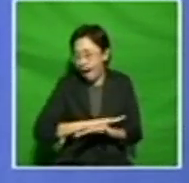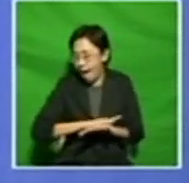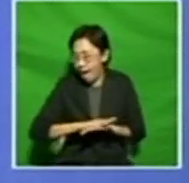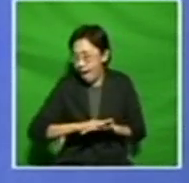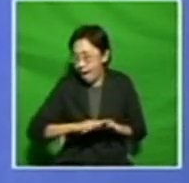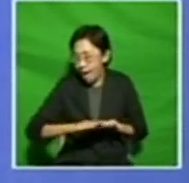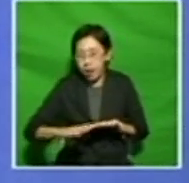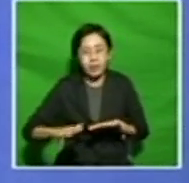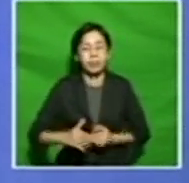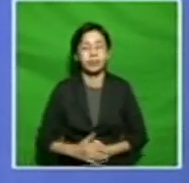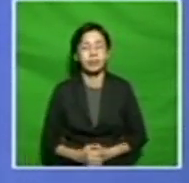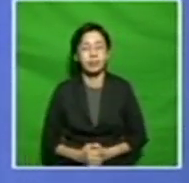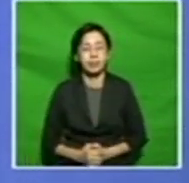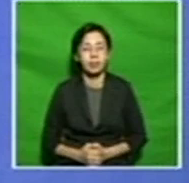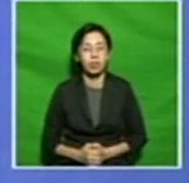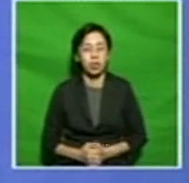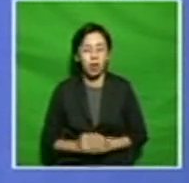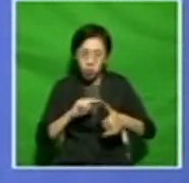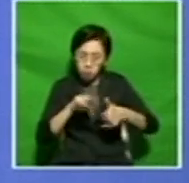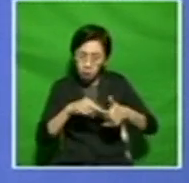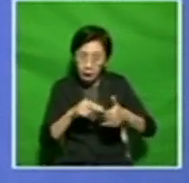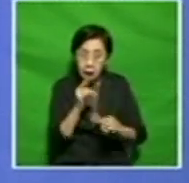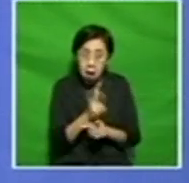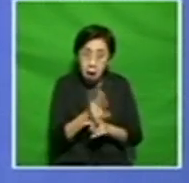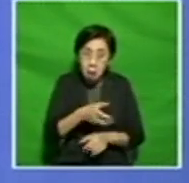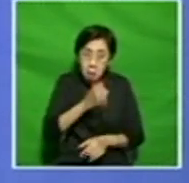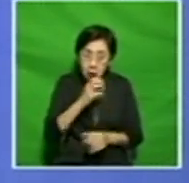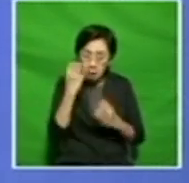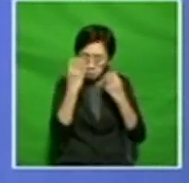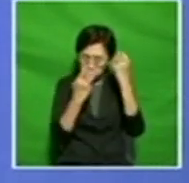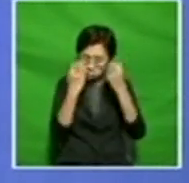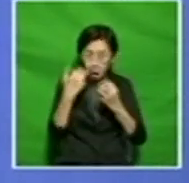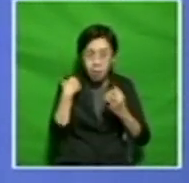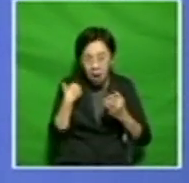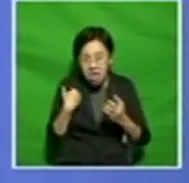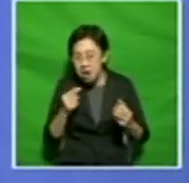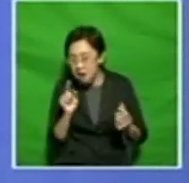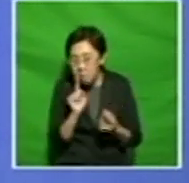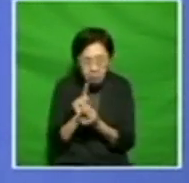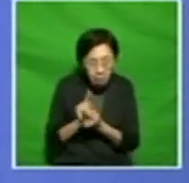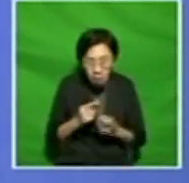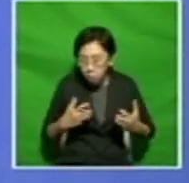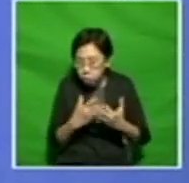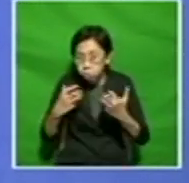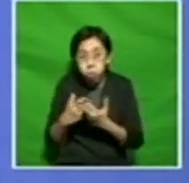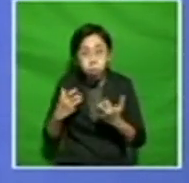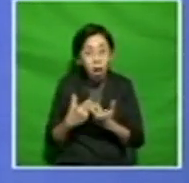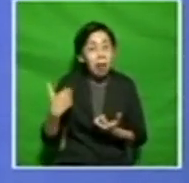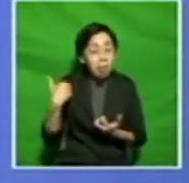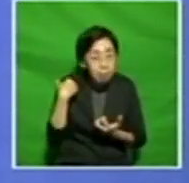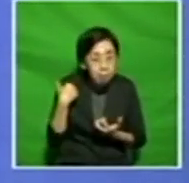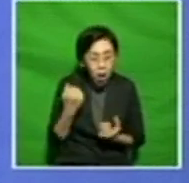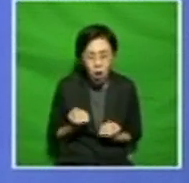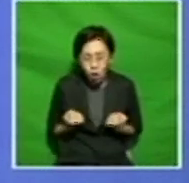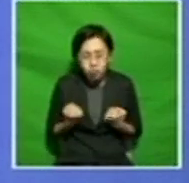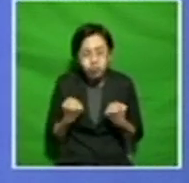ดตรวจดูว่าดื่มสุราเมาเฮฮาสังสรรค์กันมาบนยานพาหนะไม่ว่าจะเป็นรถหรือรถ